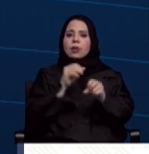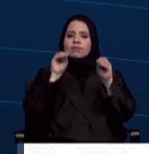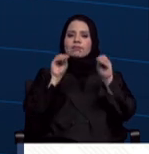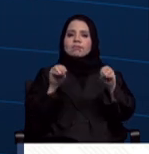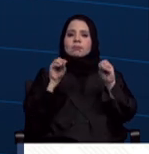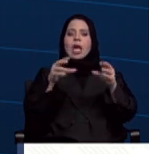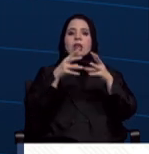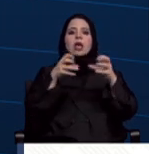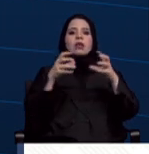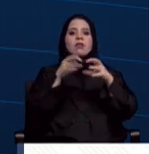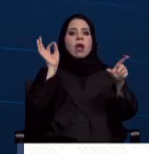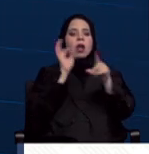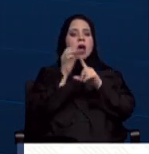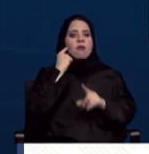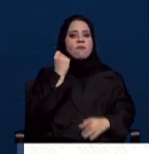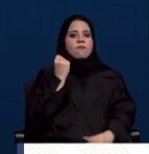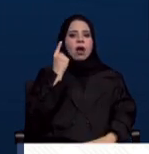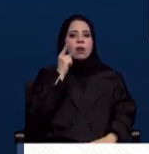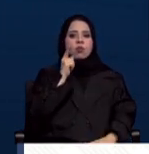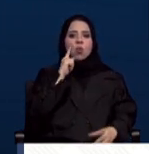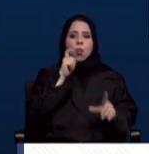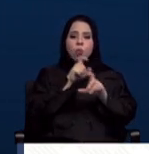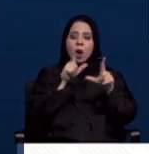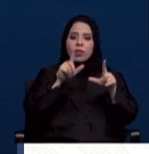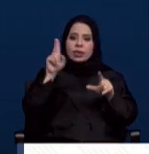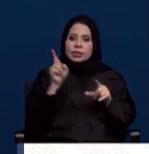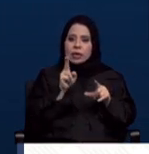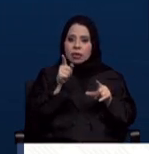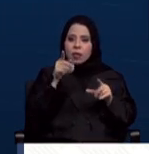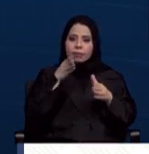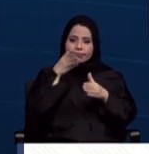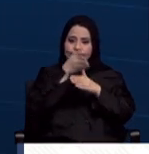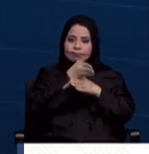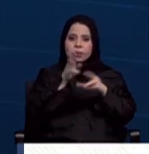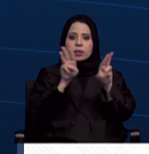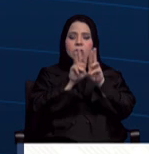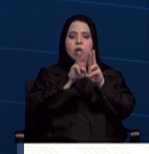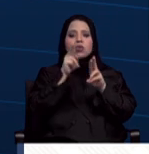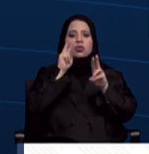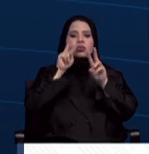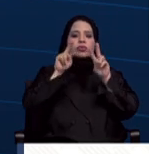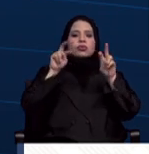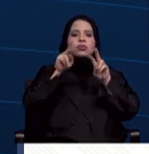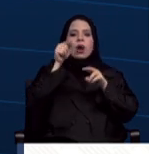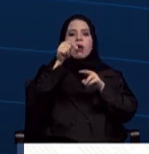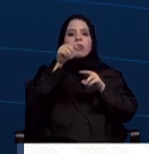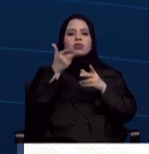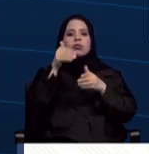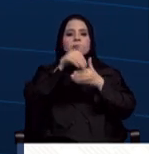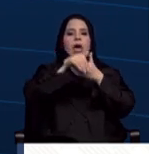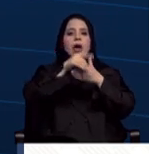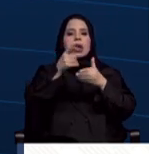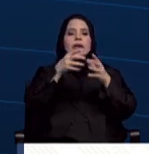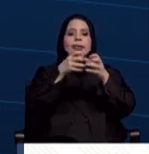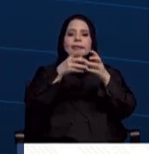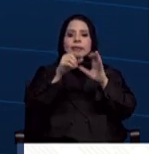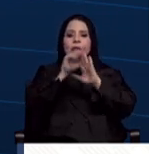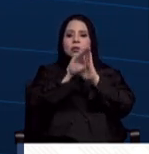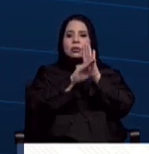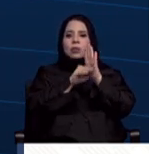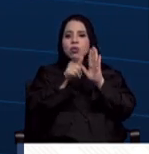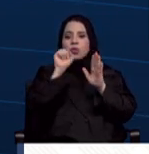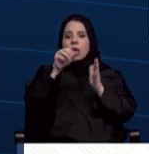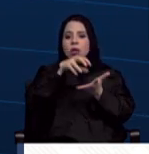باهداف الخطه ومكوناتها حيث يمكن من خلال زياره الموقع الاطلاع على الدليل الاسترشادي للتعمير في المناطق